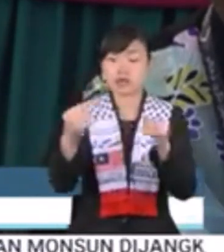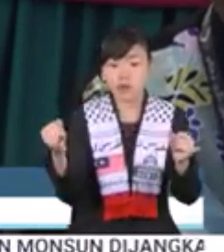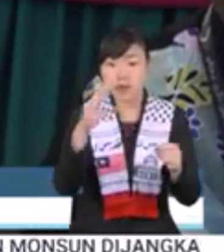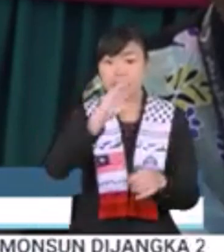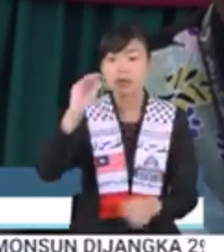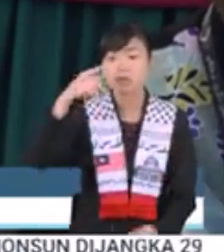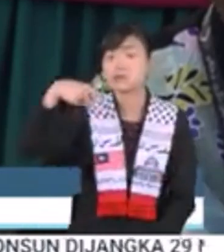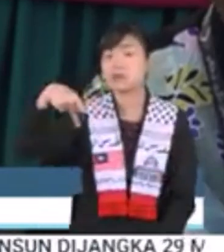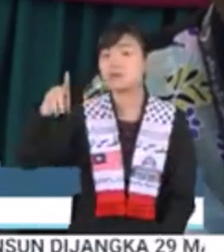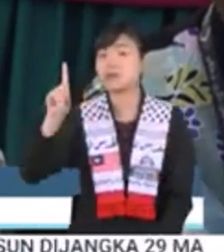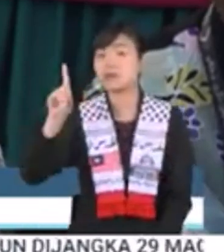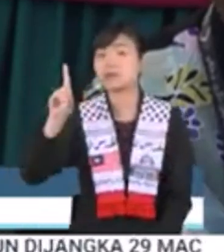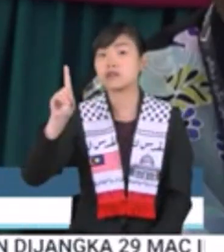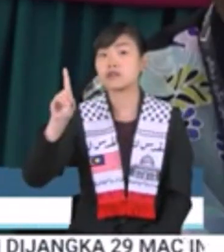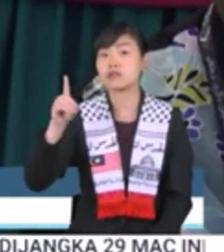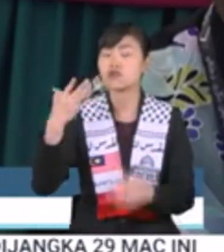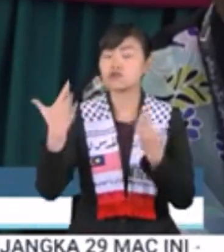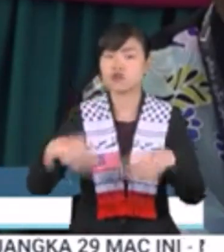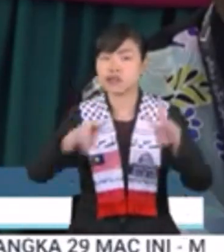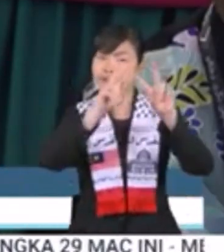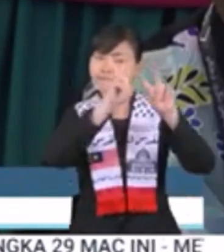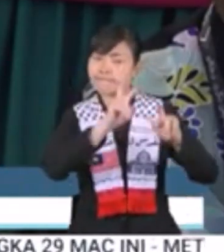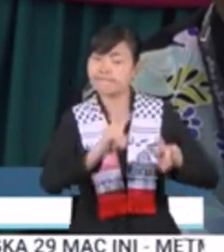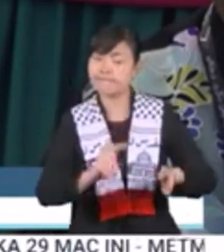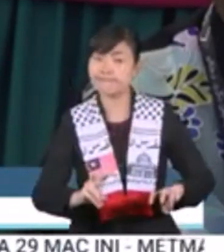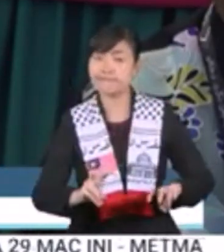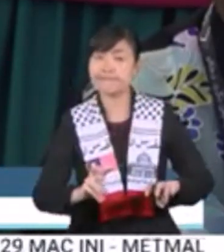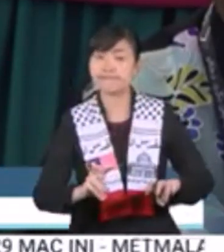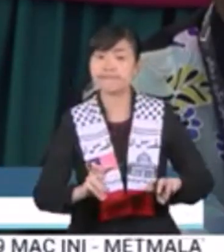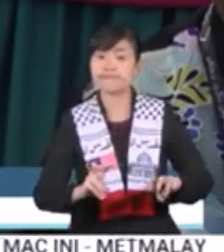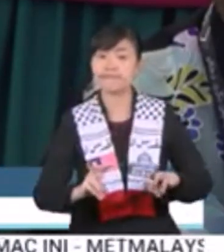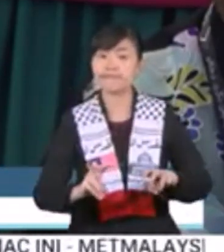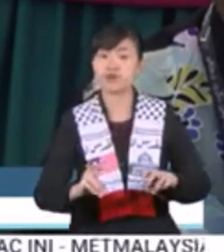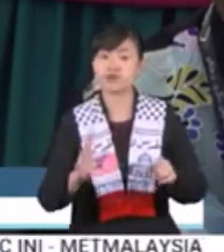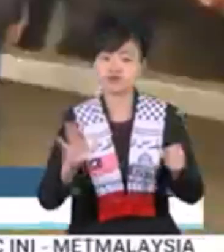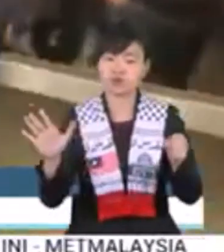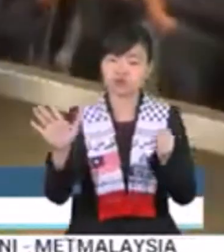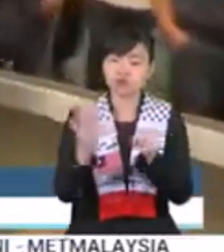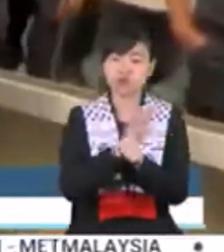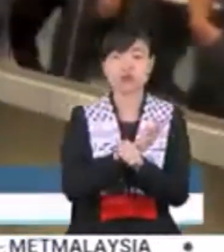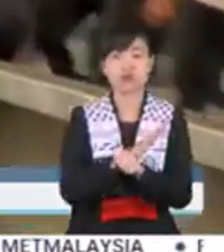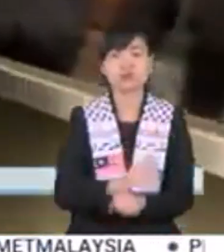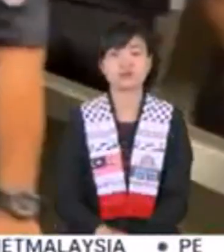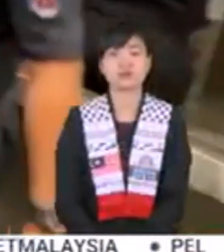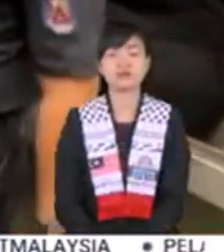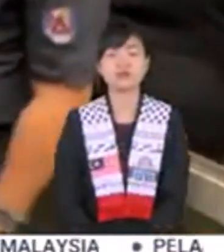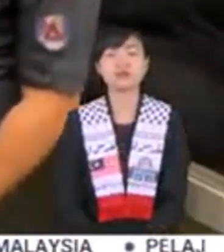berkenaan kita dah buat siasatan secara menyeluruh insya-allah